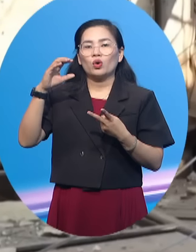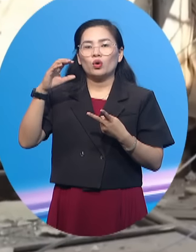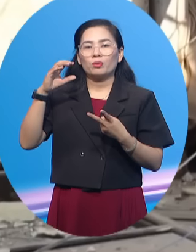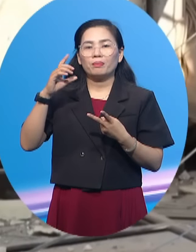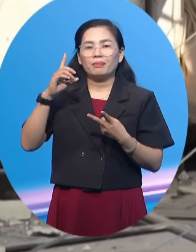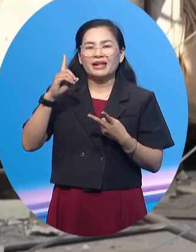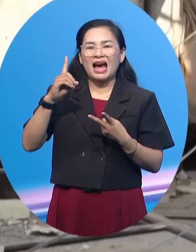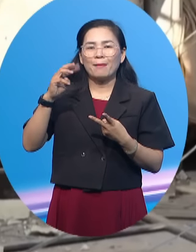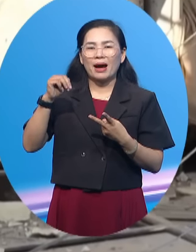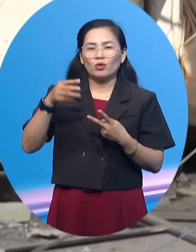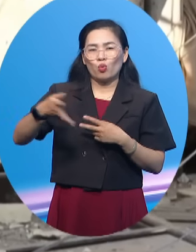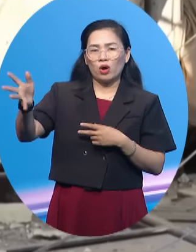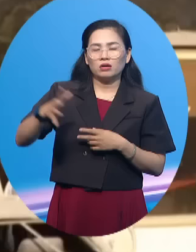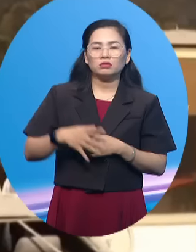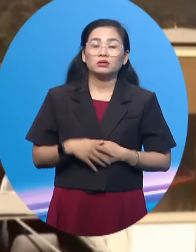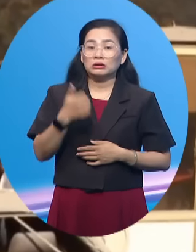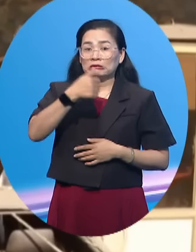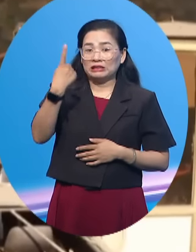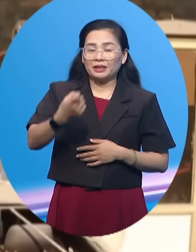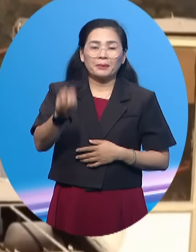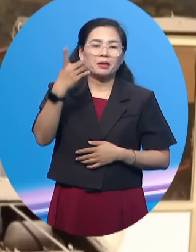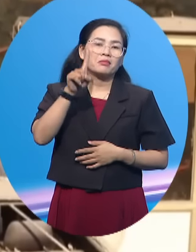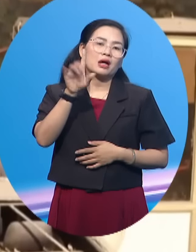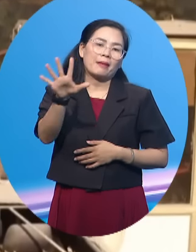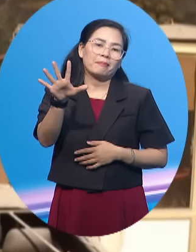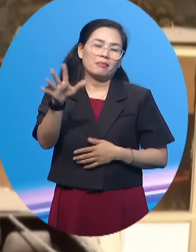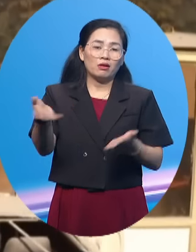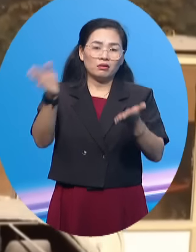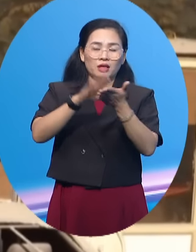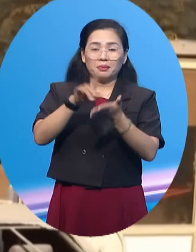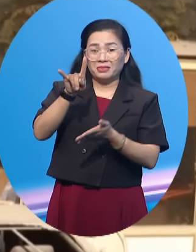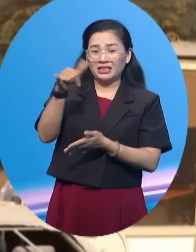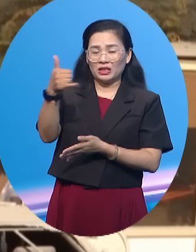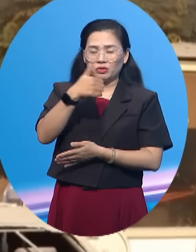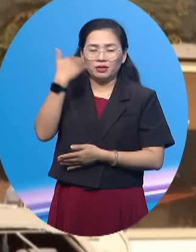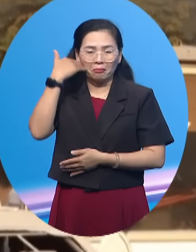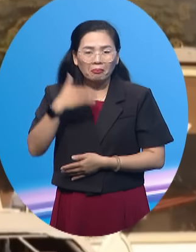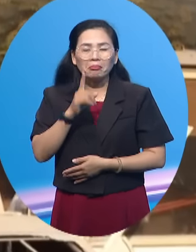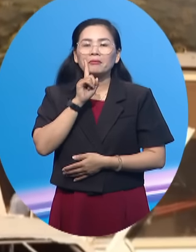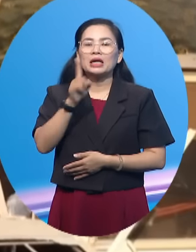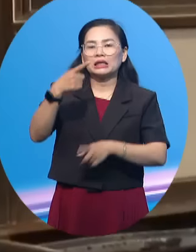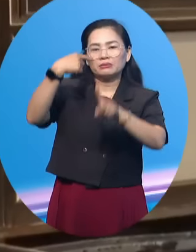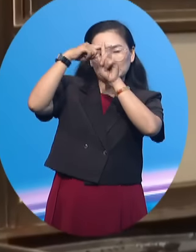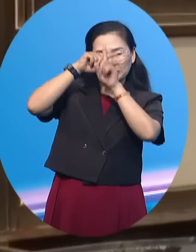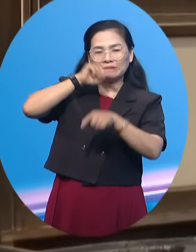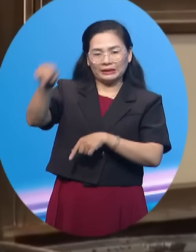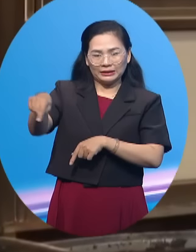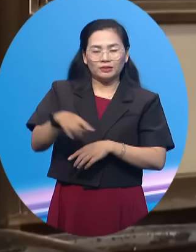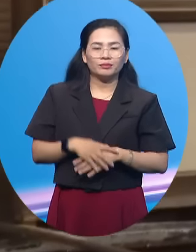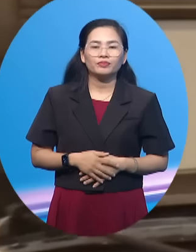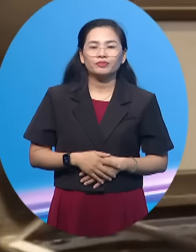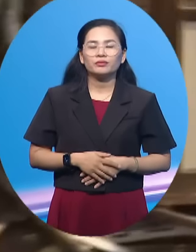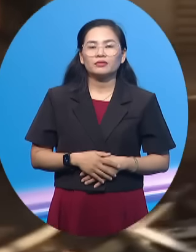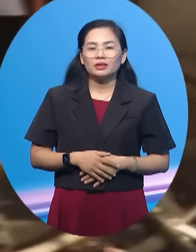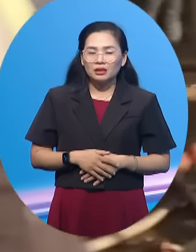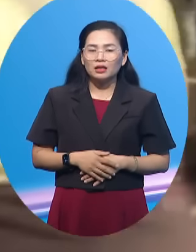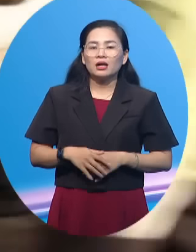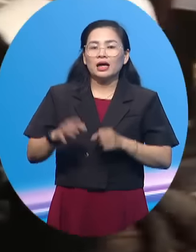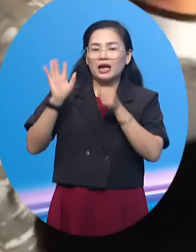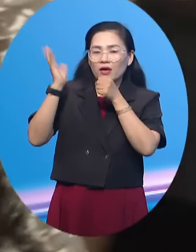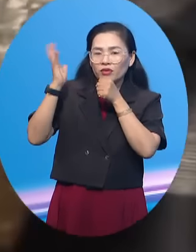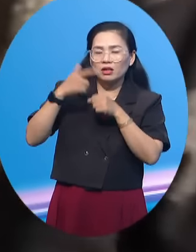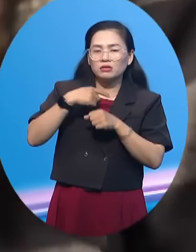ô thủ đô Damas. Ngoài 15 người thiệt mạng, còn có 16 người khác bị thương. Trong khi đó, đài phát thanh của quân đội Israel cho